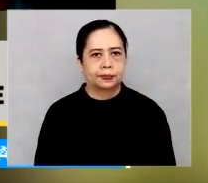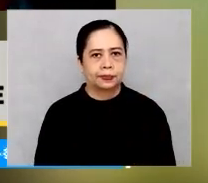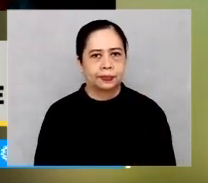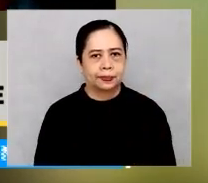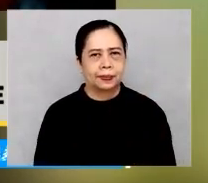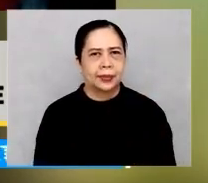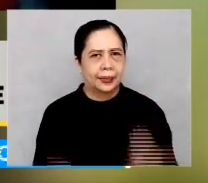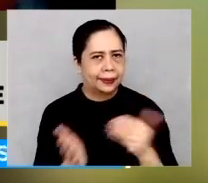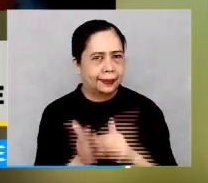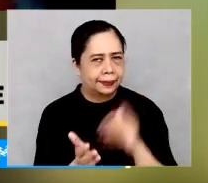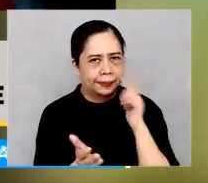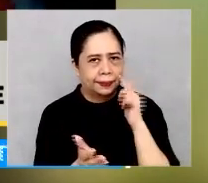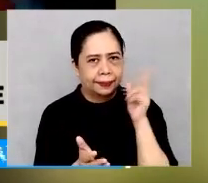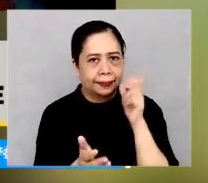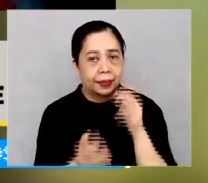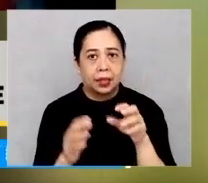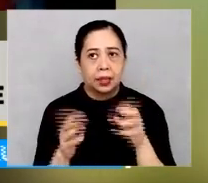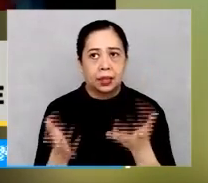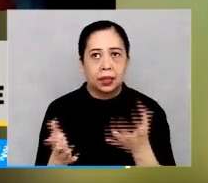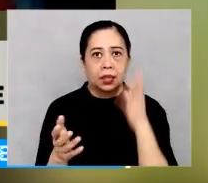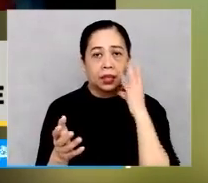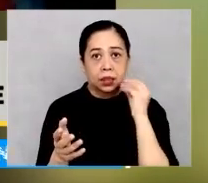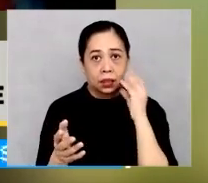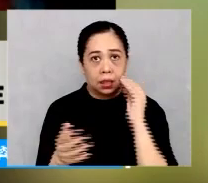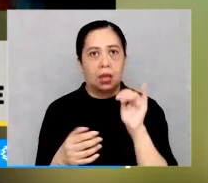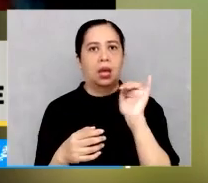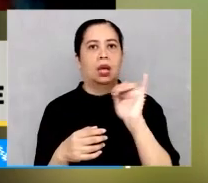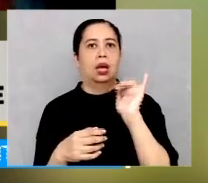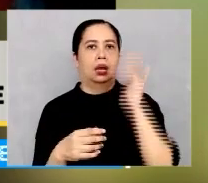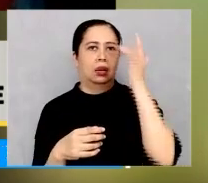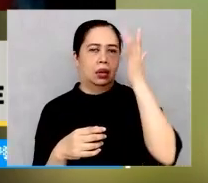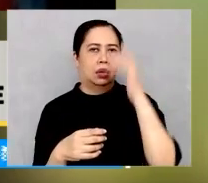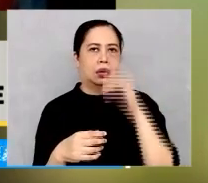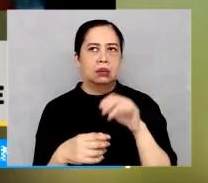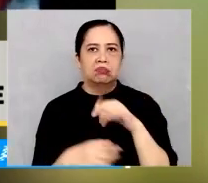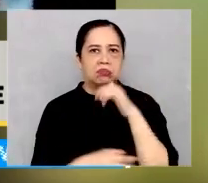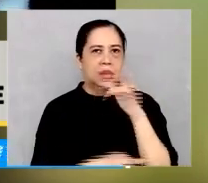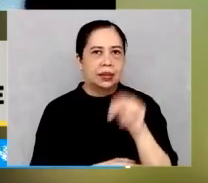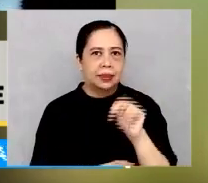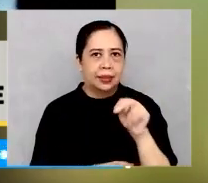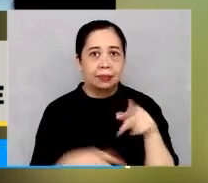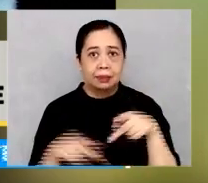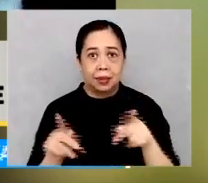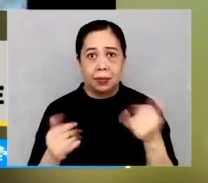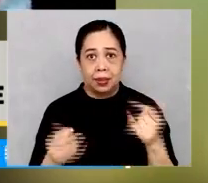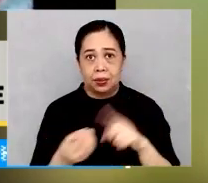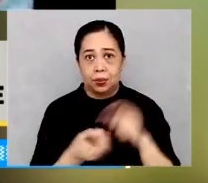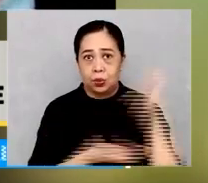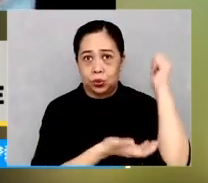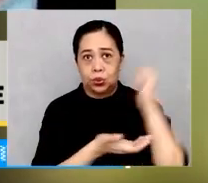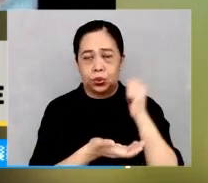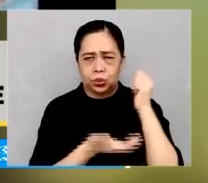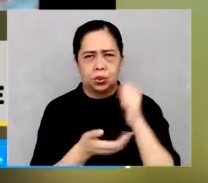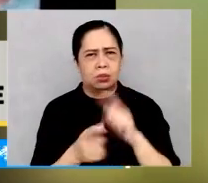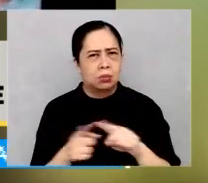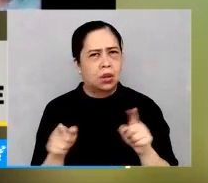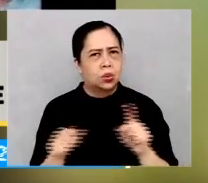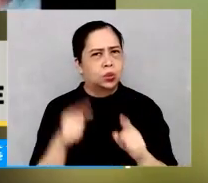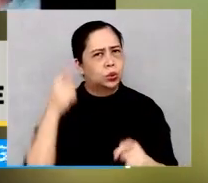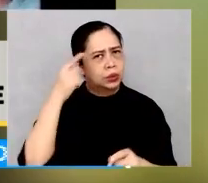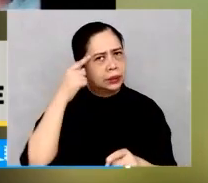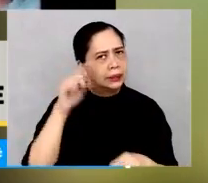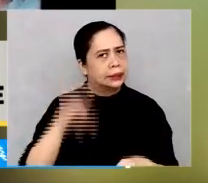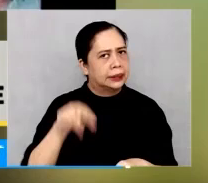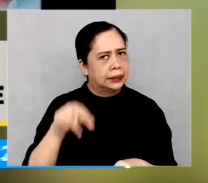Ma'am, pakiulit po. Oo, given po yung nangyari kasi hindi nga po kailangan ng permit po sa ngayon. Pero ano po nakikita ninyo?